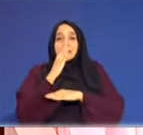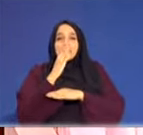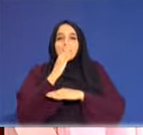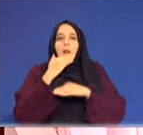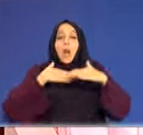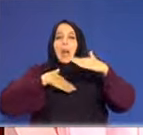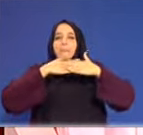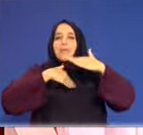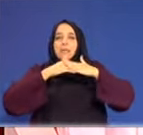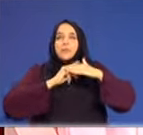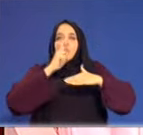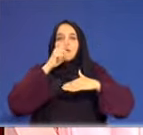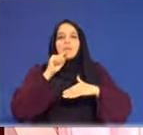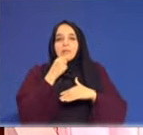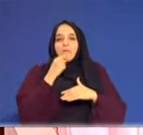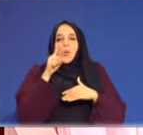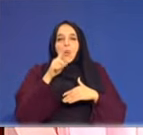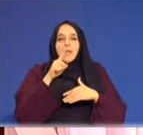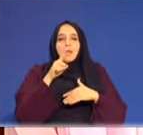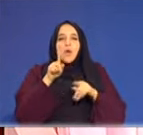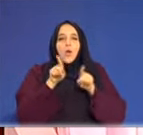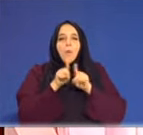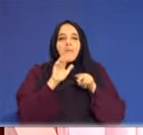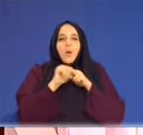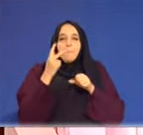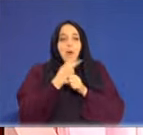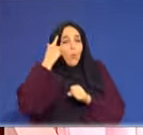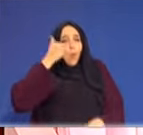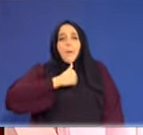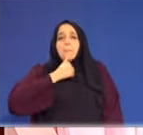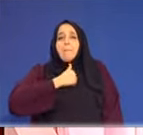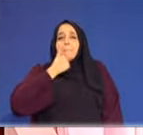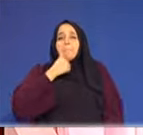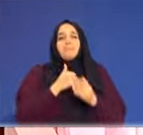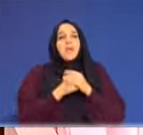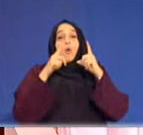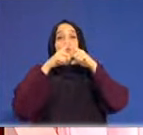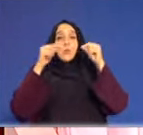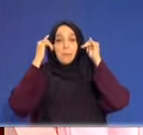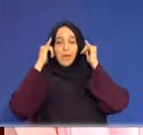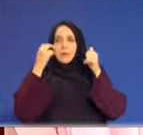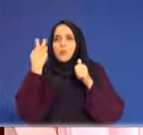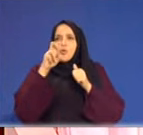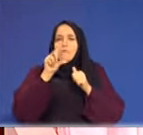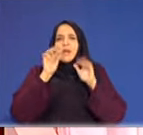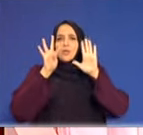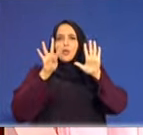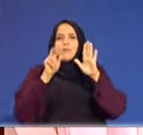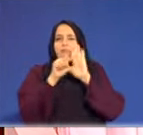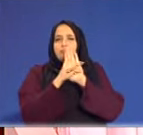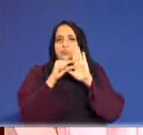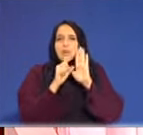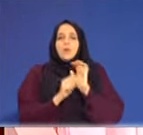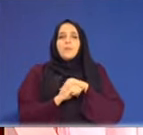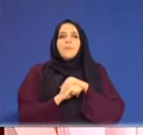هو ظالم لنفسه. ونقرأ في سورة البقرة في الآية 229 قول الله سبحانه